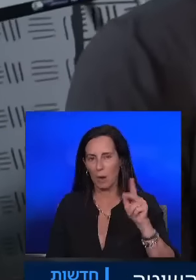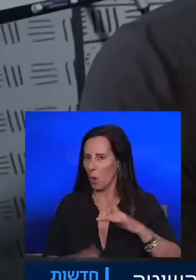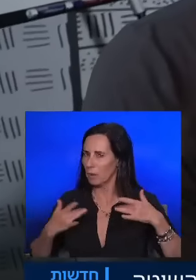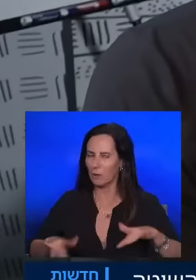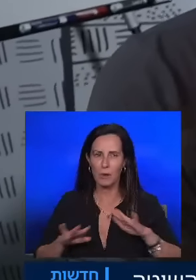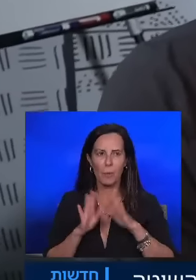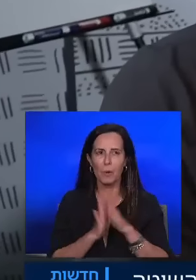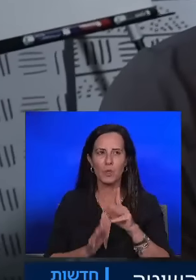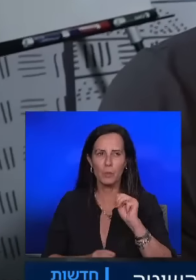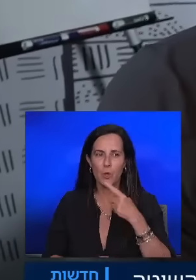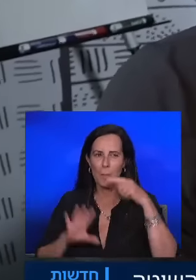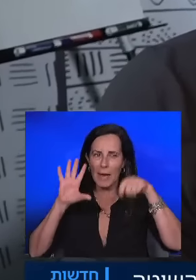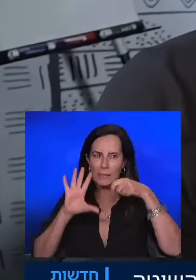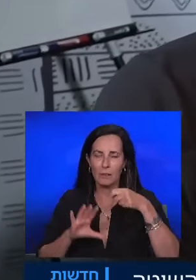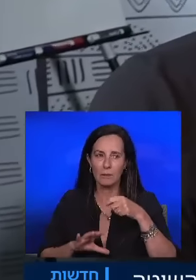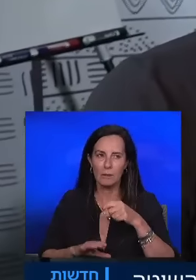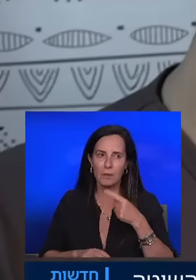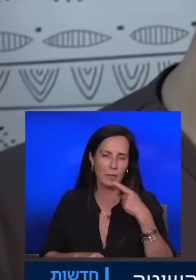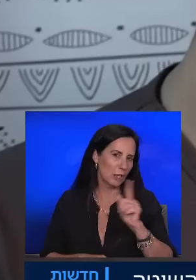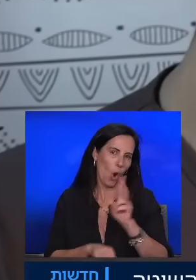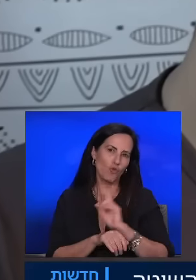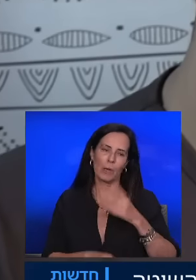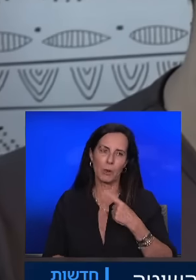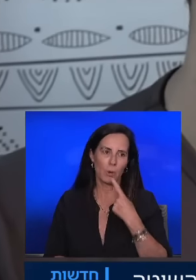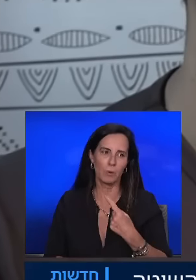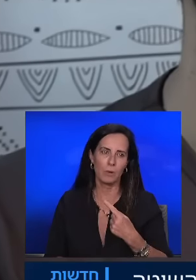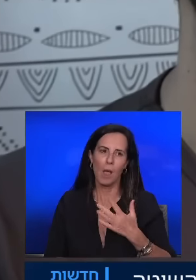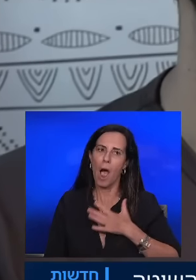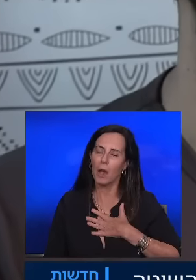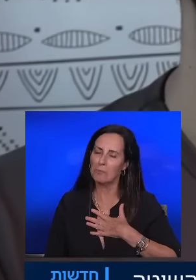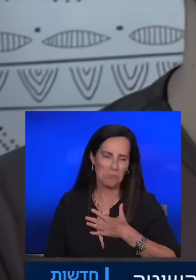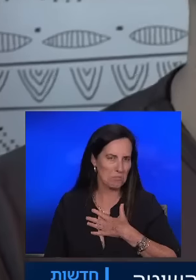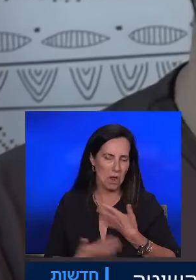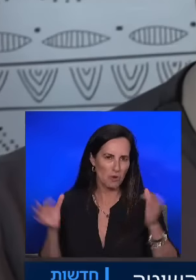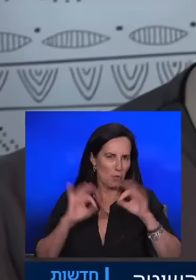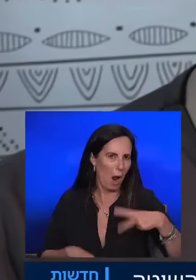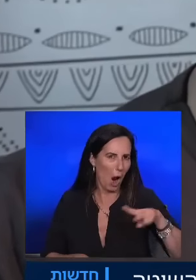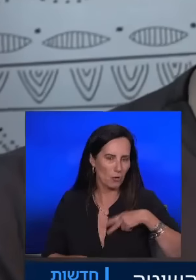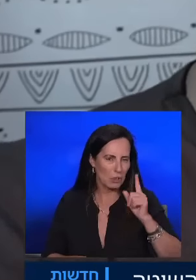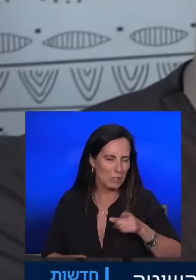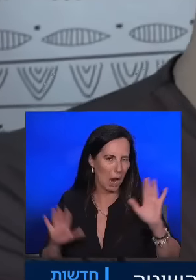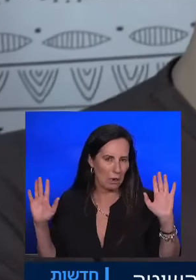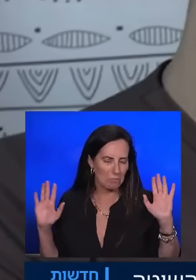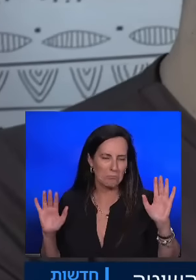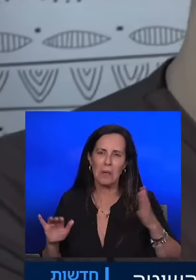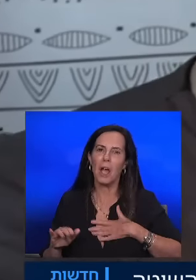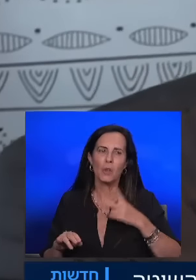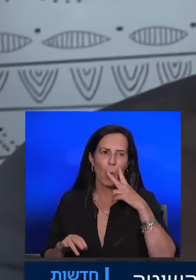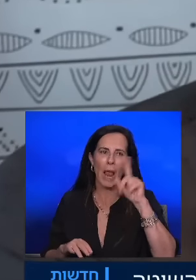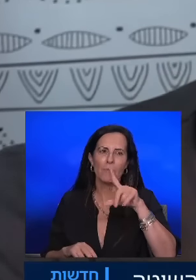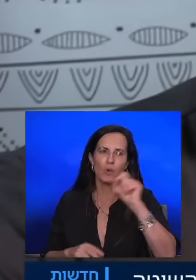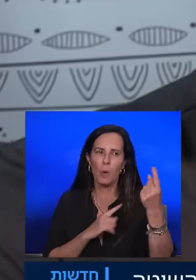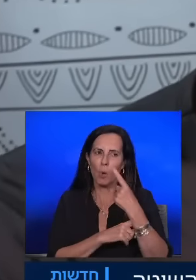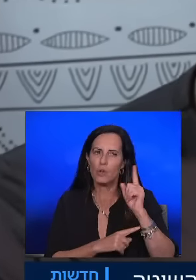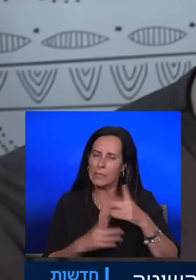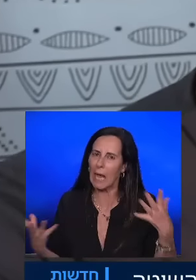מה שמישל אומר בסרטונים ומה שאני אומר זה לא שקר. אני לא רואה שום אחריות שצריך להפיל. אני רואה 1,300 לקוחות